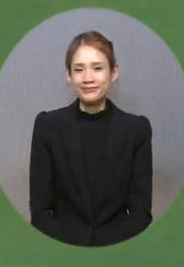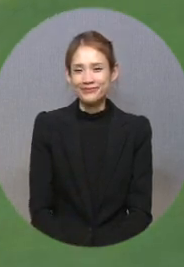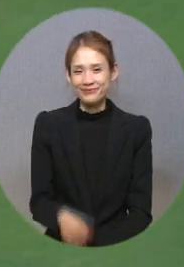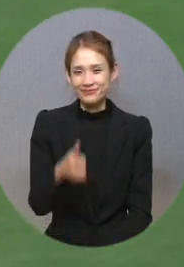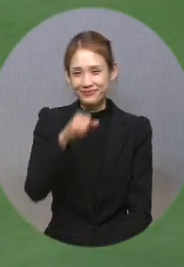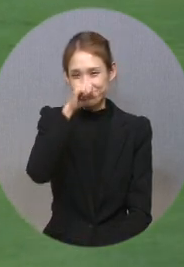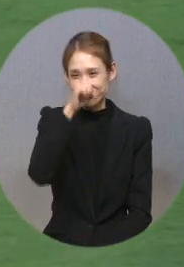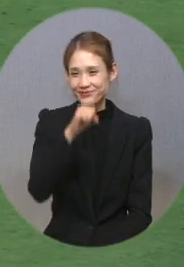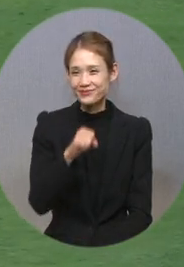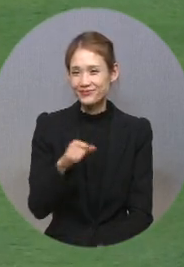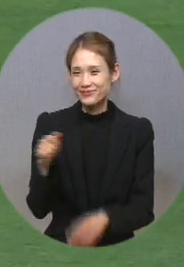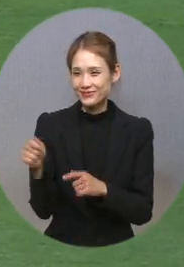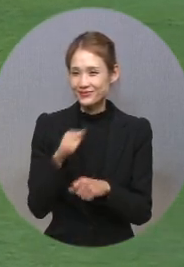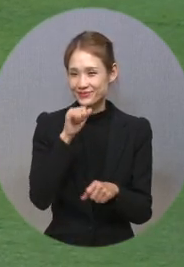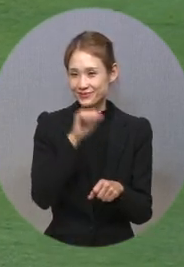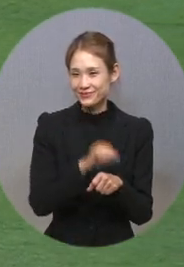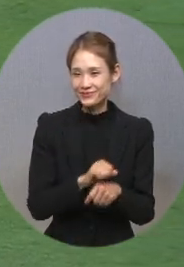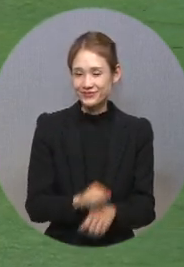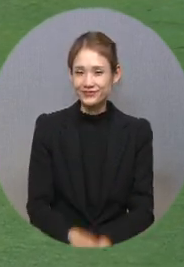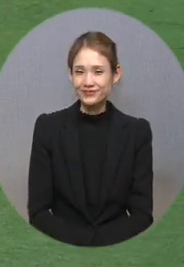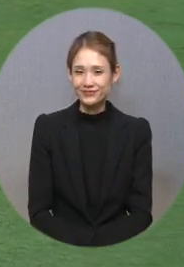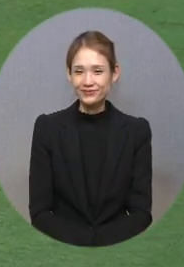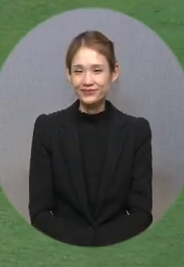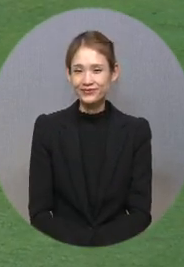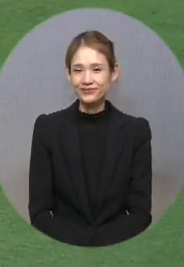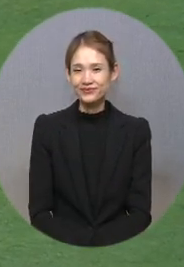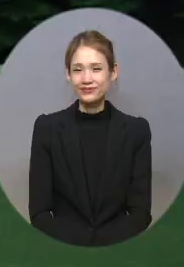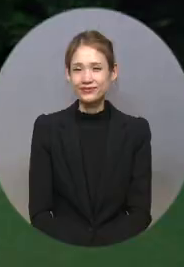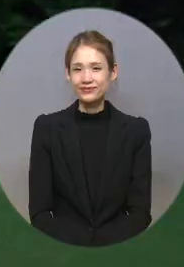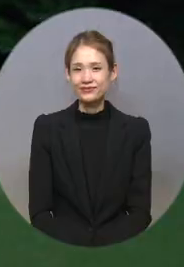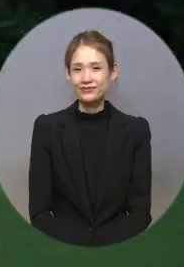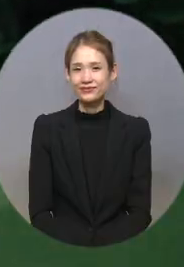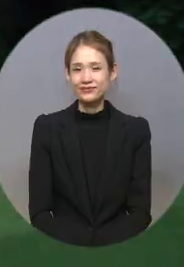아, 나이스. 잘 쳤다. 감사. 어, 나이스, 나이스.